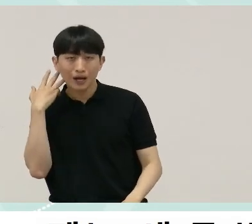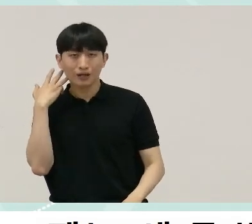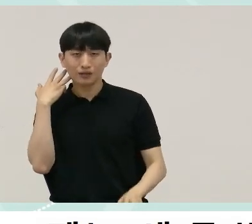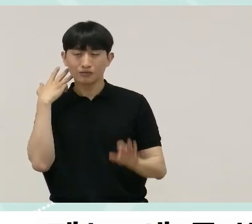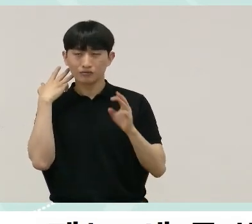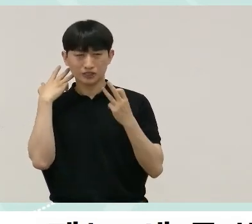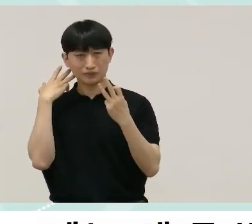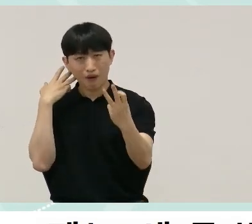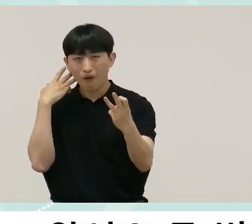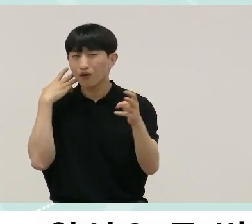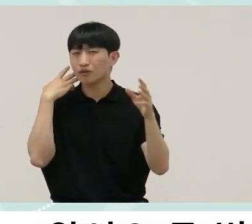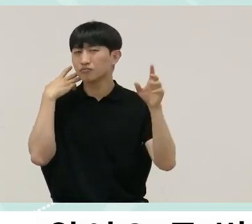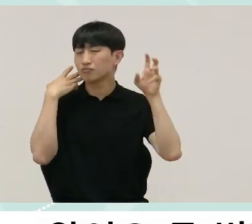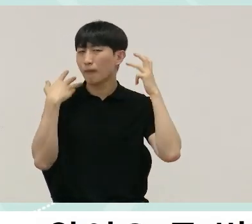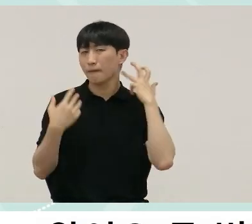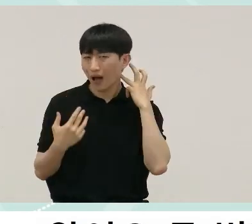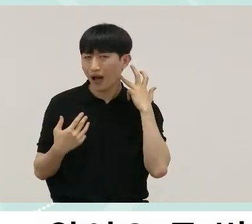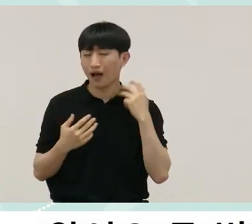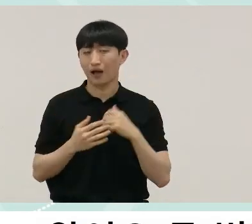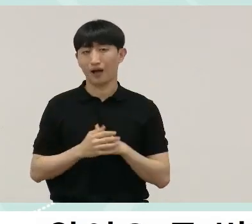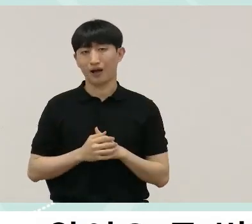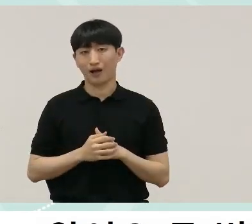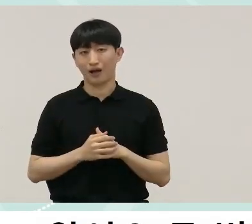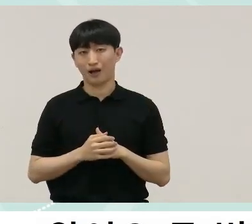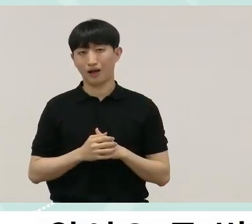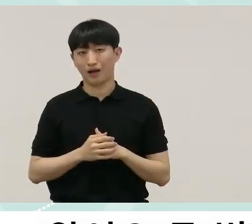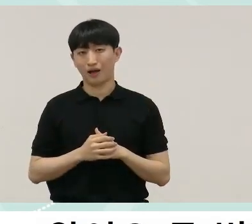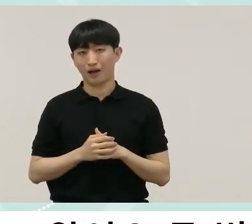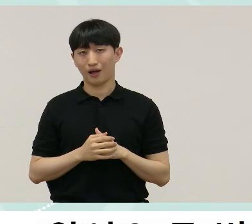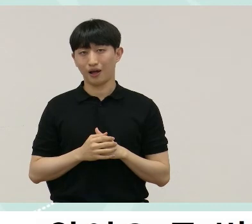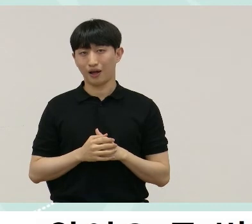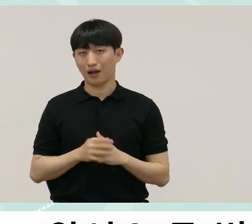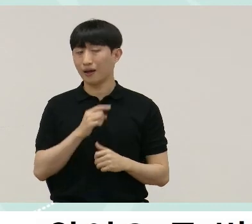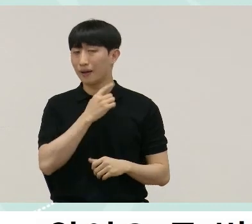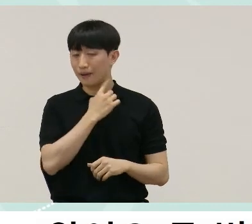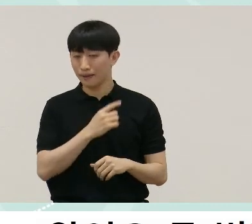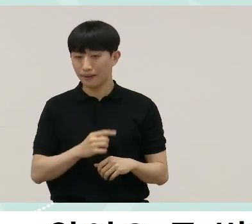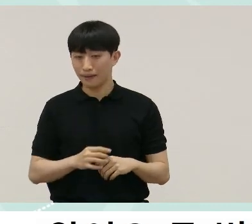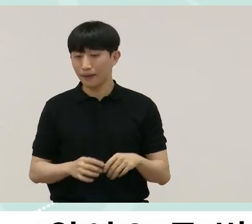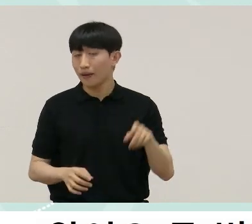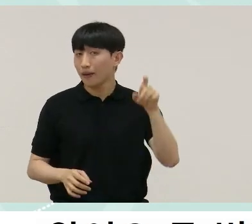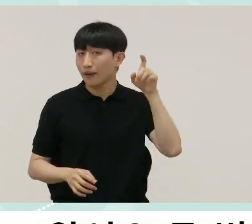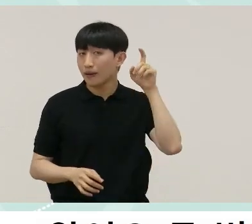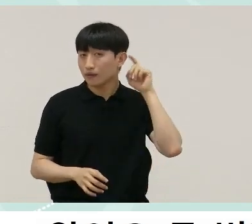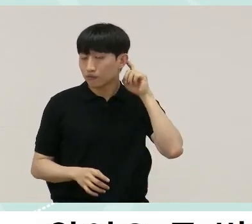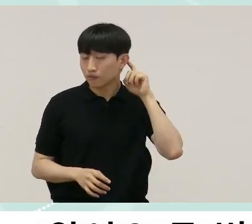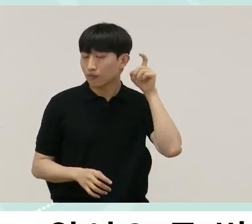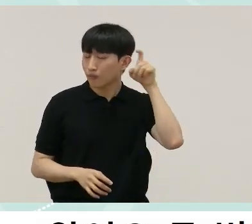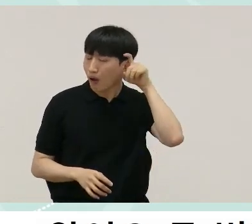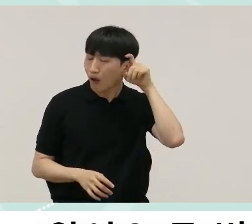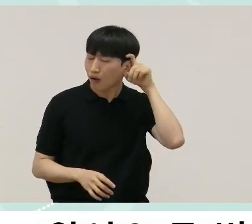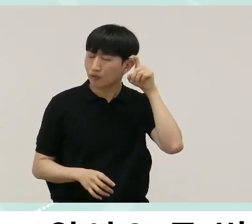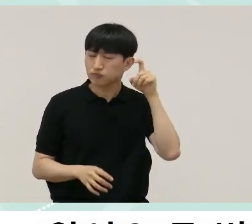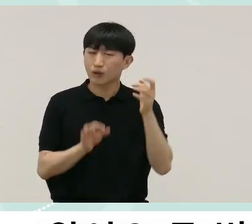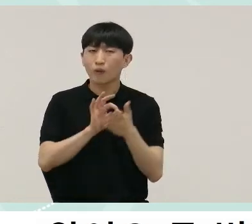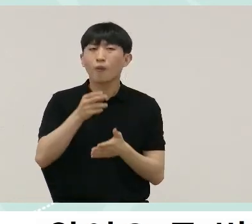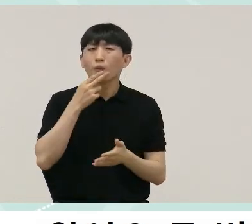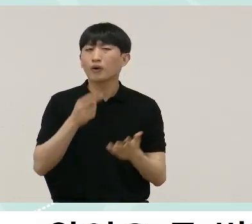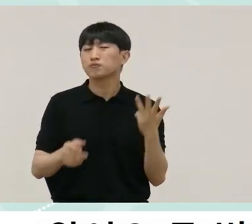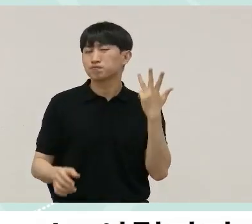처음에 이랬다가 오른쪽에 인공호흡 수술하고 왼쪽은 보청기를 하다가 왼쪽도 인공호흡 수술을 했습니다.